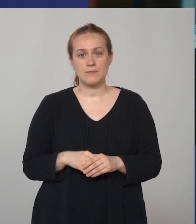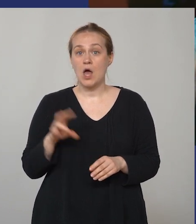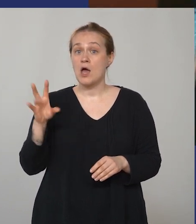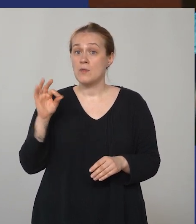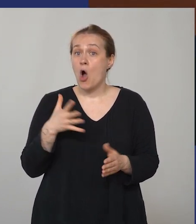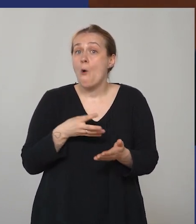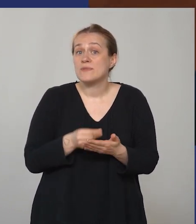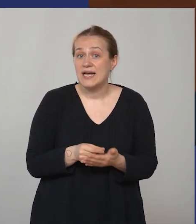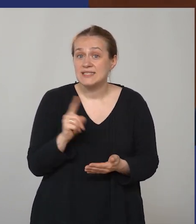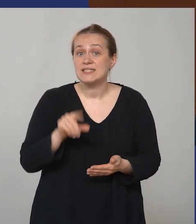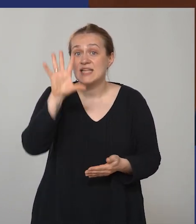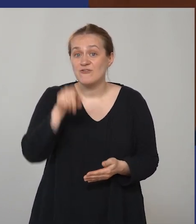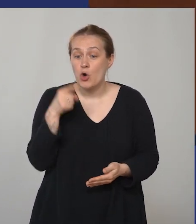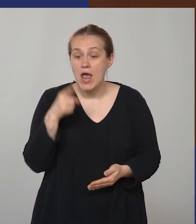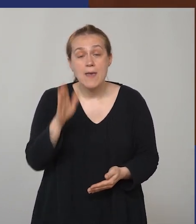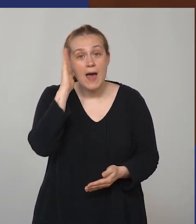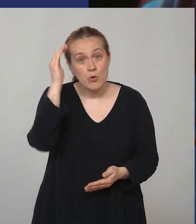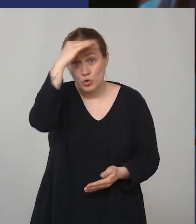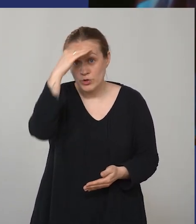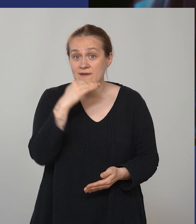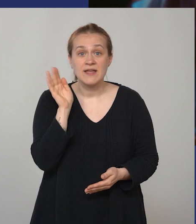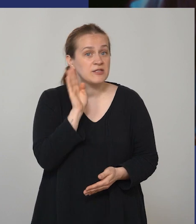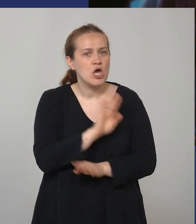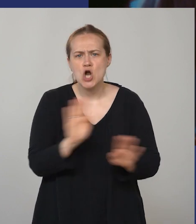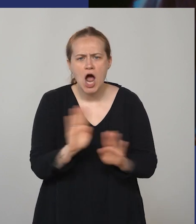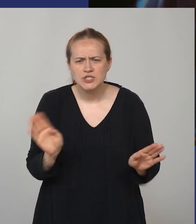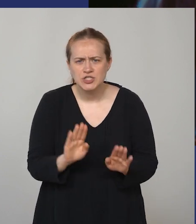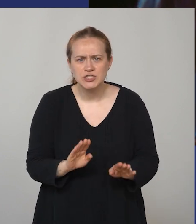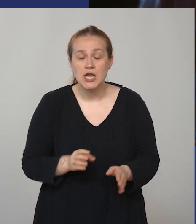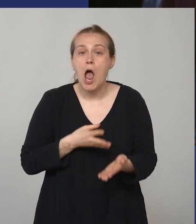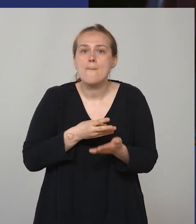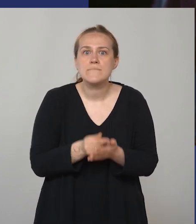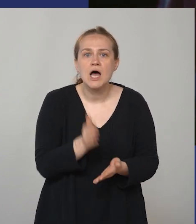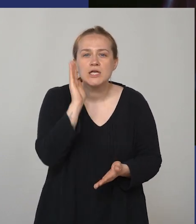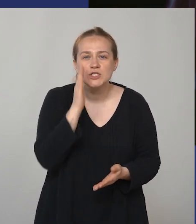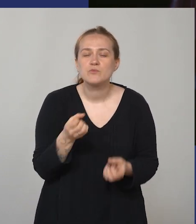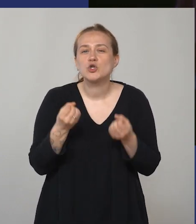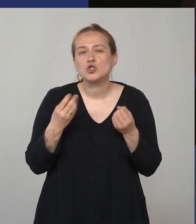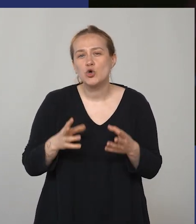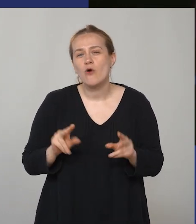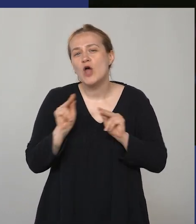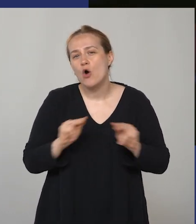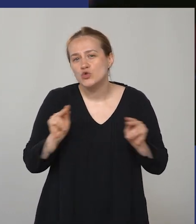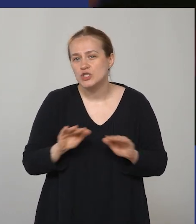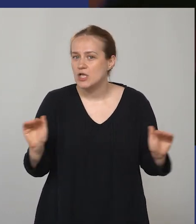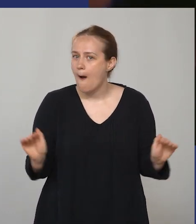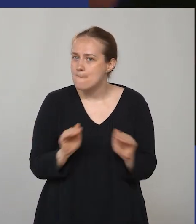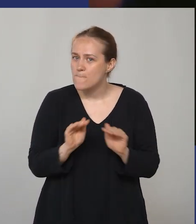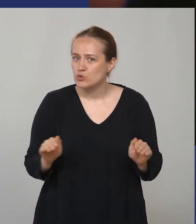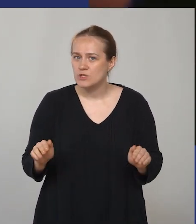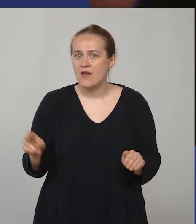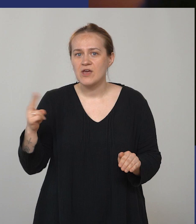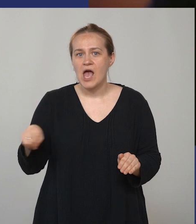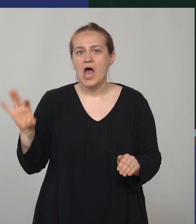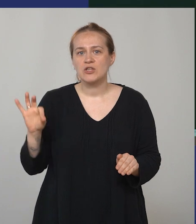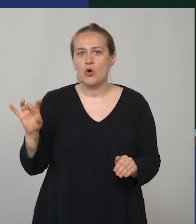Но платить за все это будут не его родители, а скромная учительница музыки Дорохова